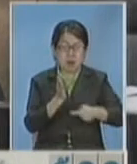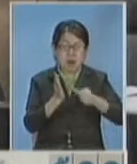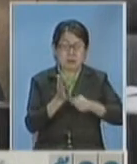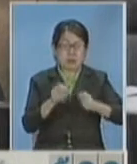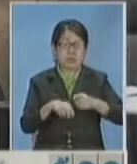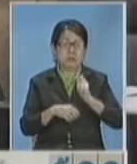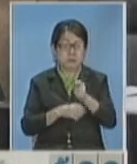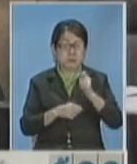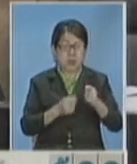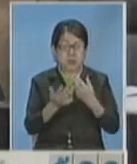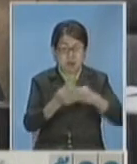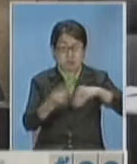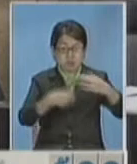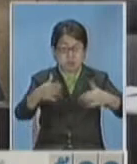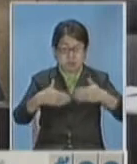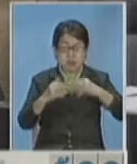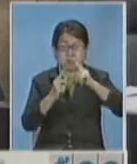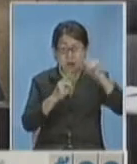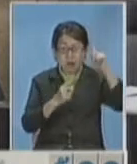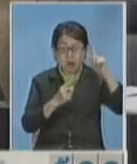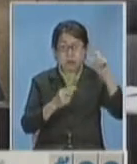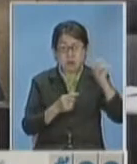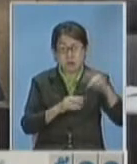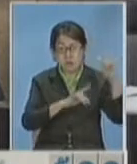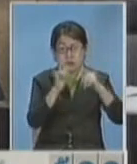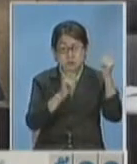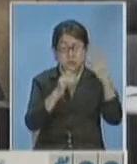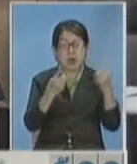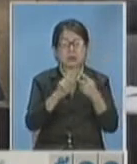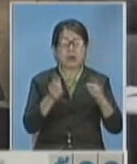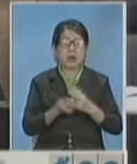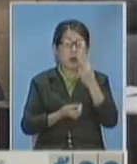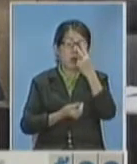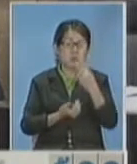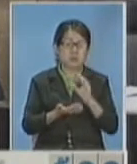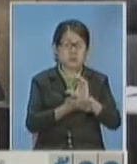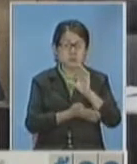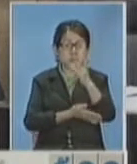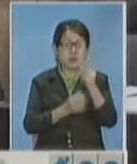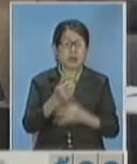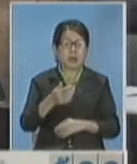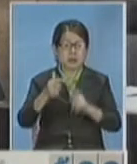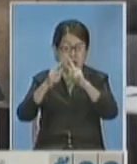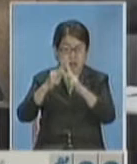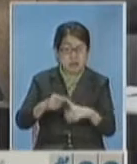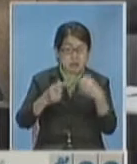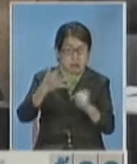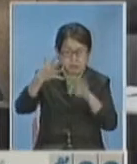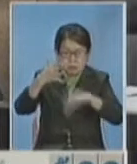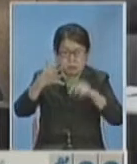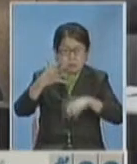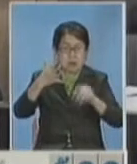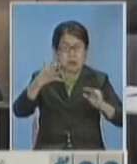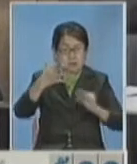กับสร้างรายได้ให้กับประเทศเป็นอันดับ1นะคะแต่ไปดูการจัดสรรสิคะเขาอยู่ใน10อันดับบ๊วยของประเทศค่ะนะคะ